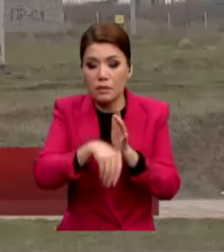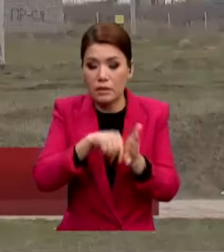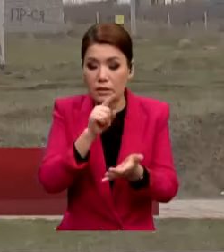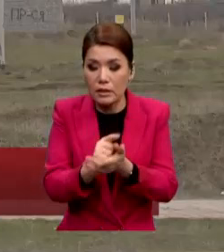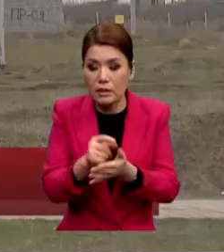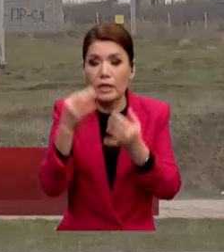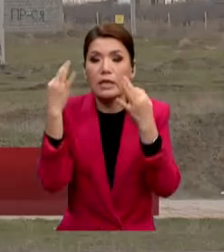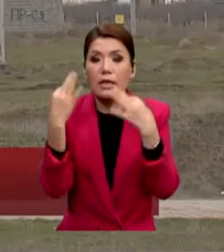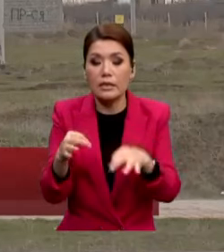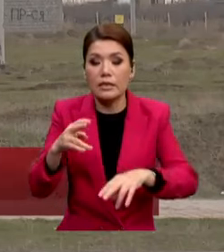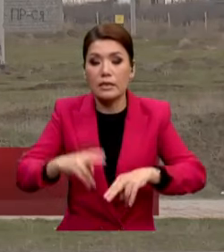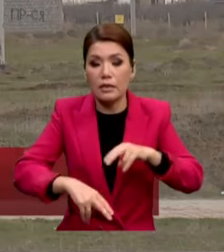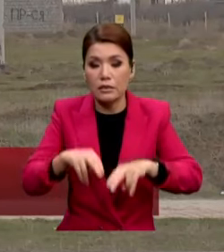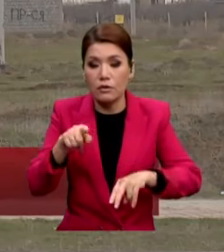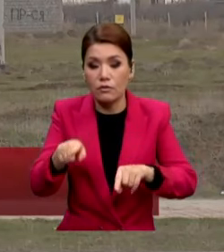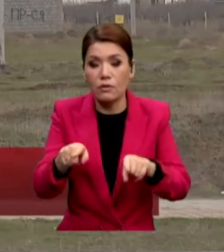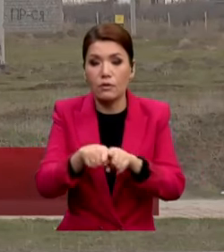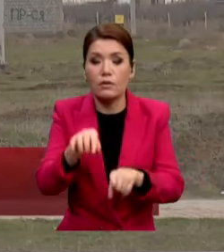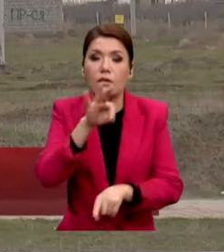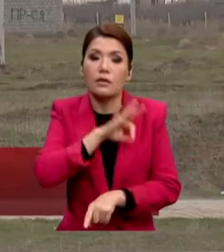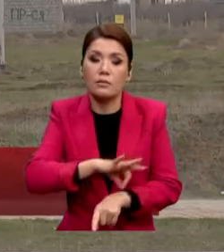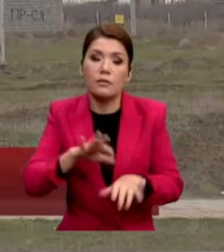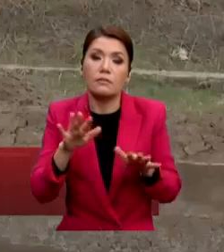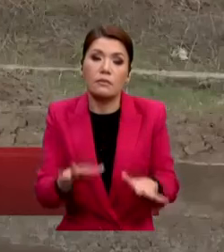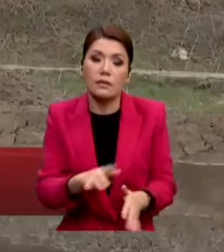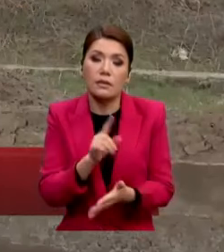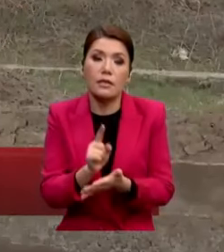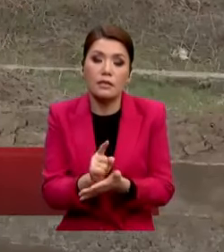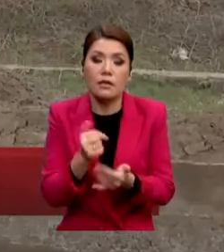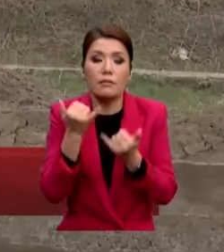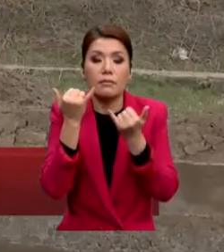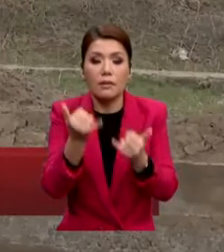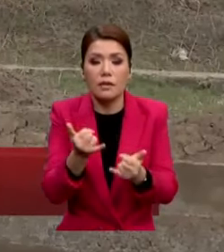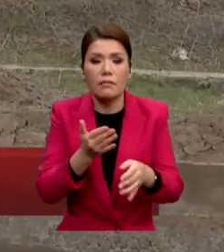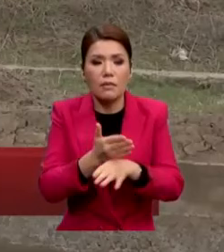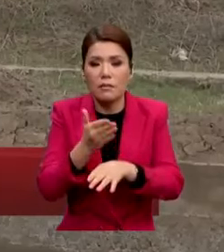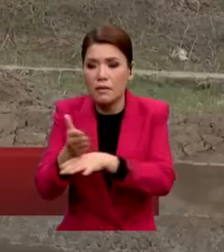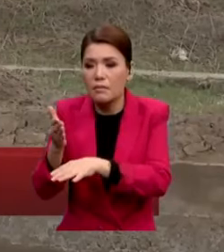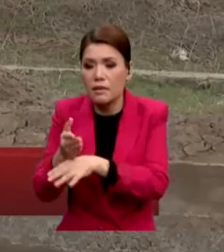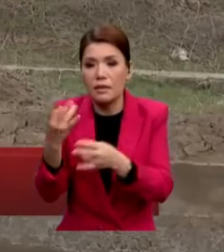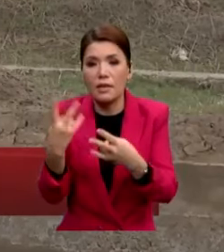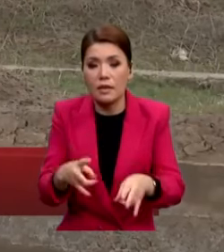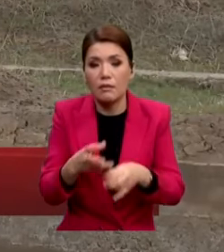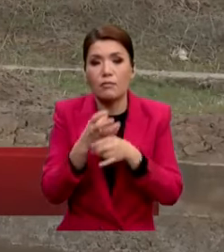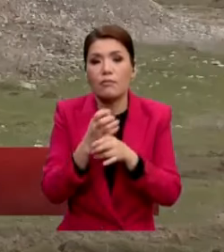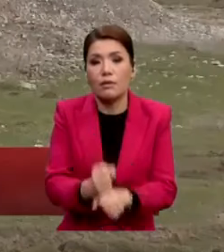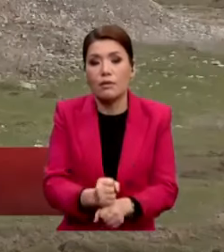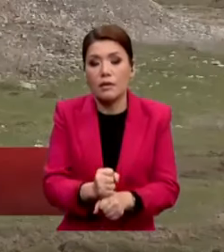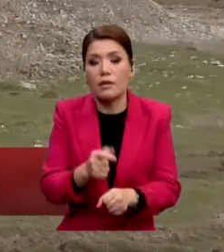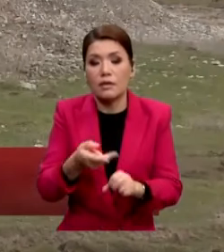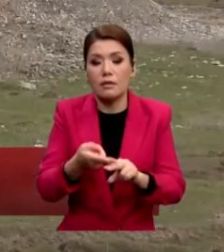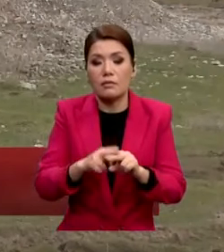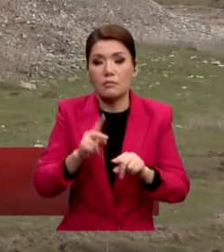выдавать разрешение на стройку и ввод в эксплуатацию объектов. Это должно облегчить хождение за справками для стройки и сократить количество